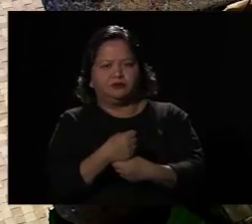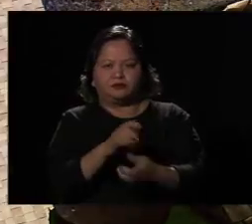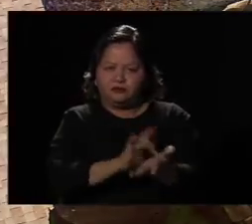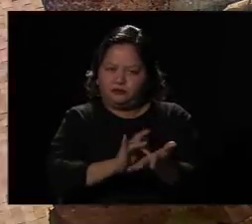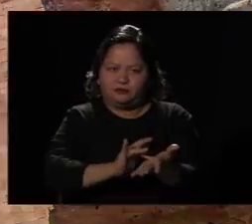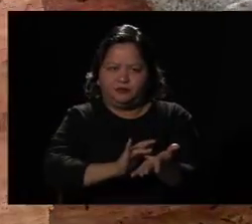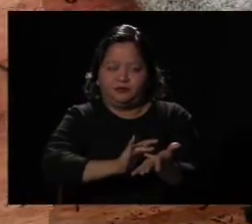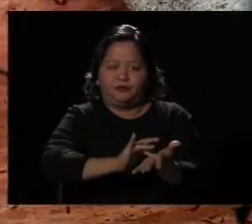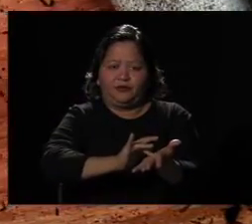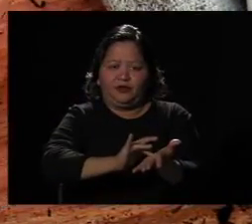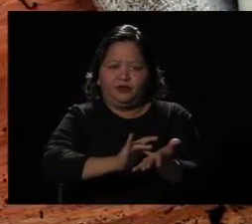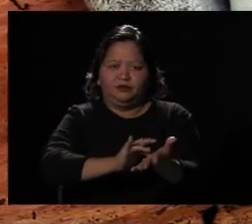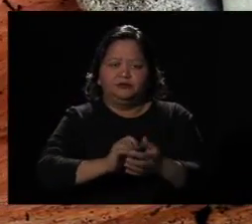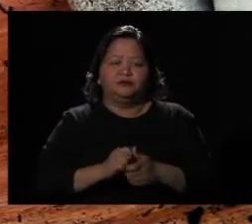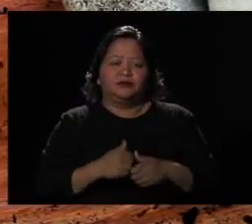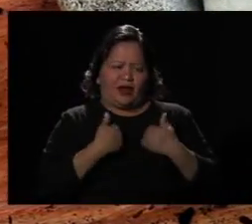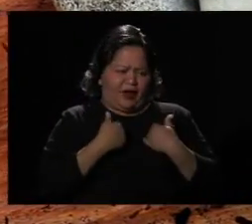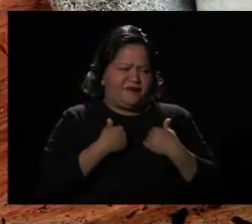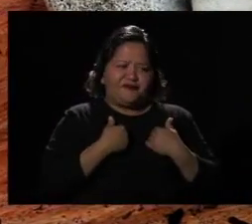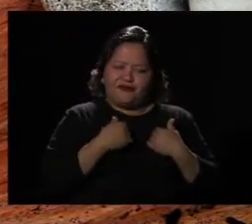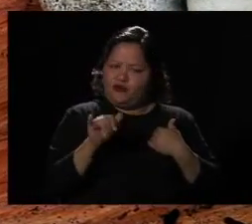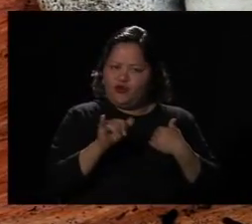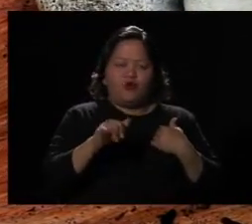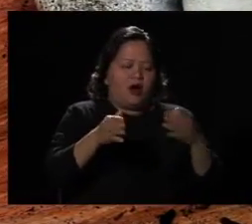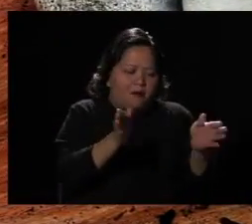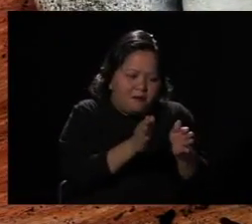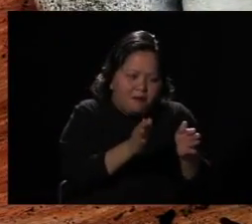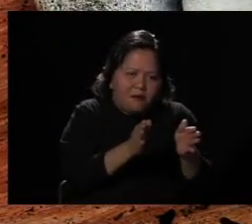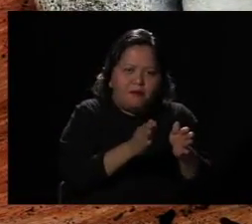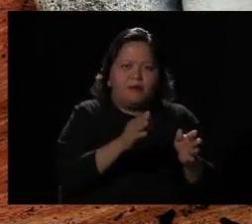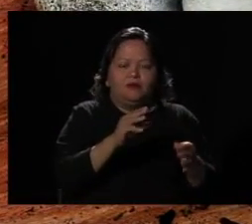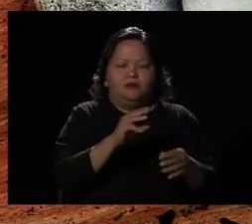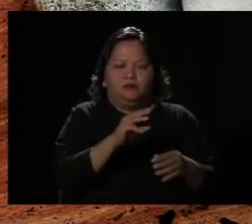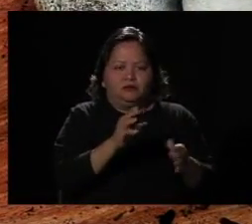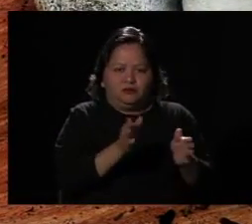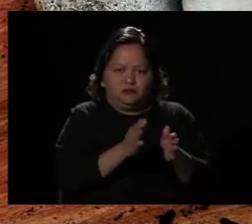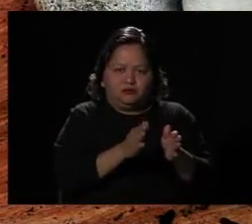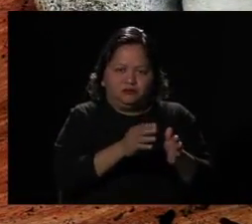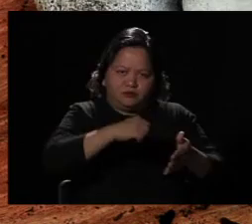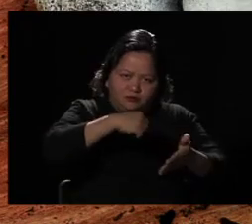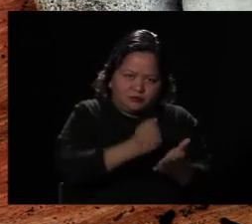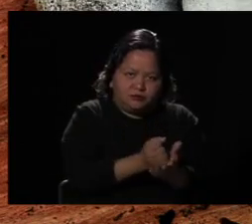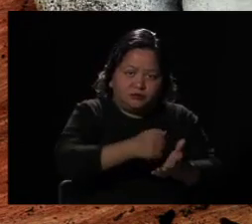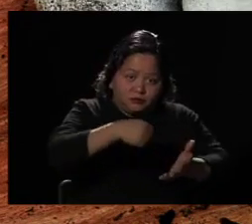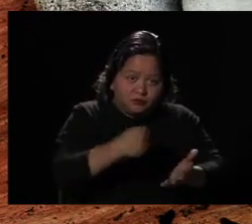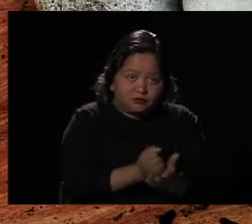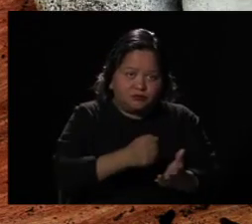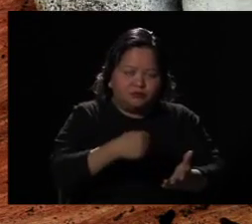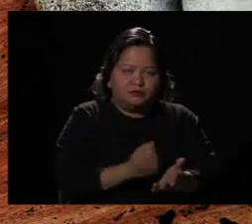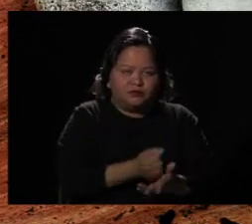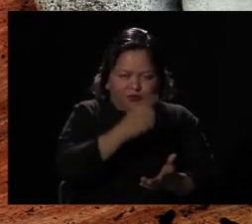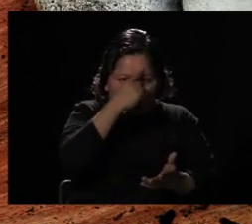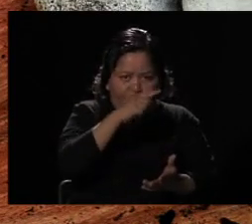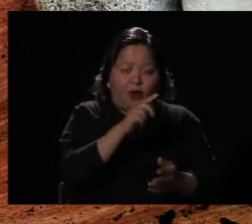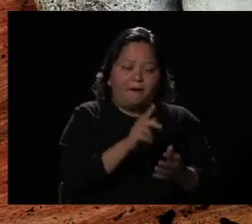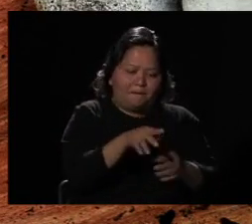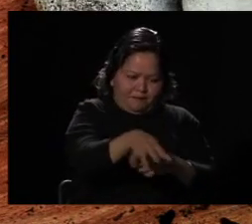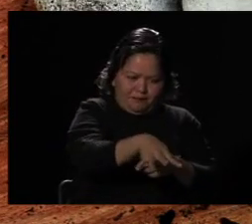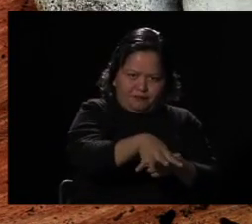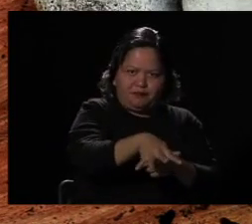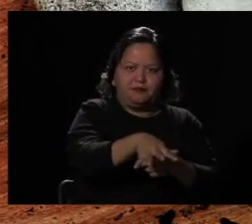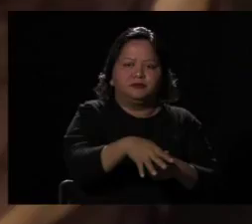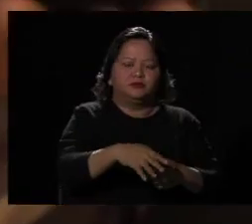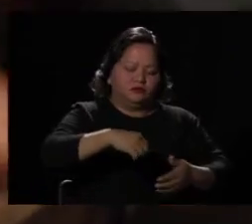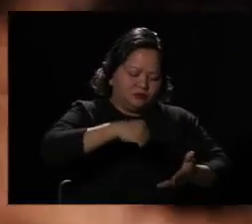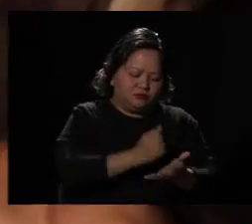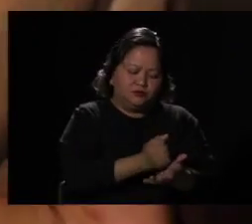putut. Ipitut adjo idikike na gwinahan numak mangto tinanum siha.